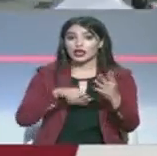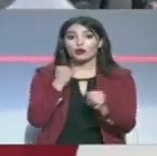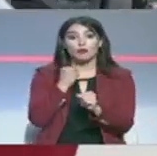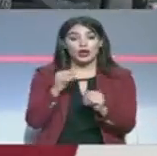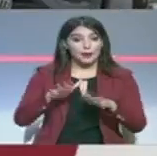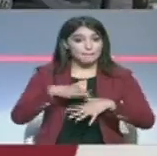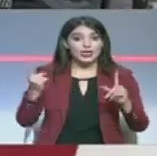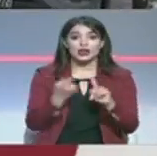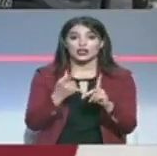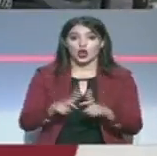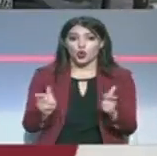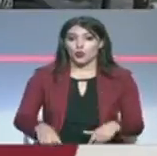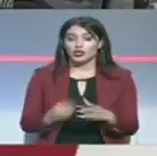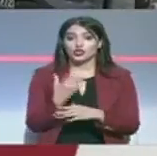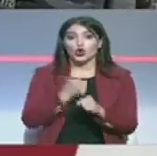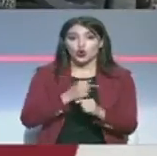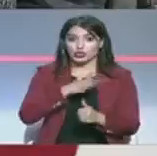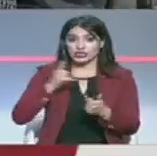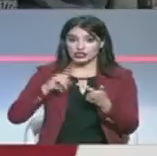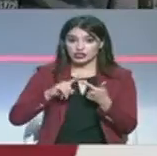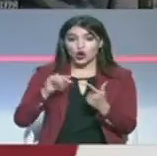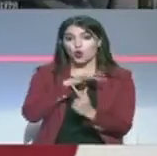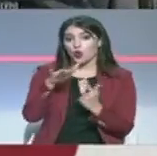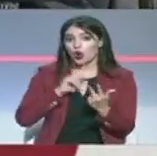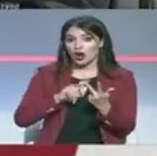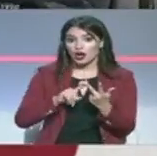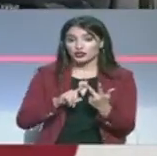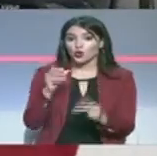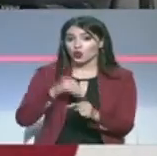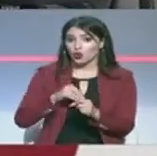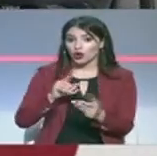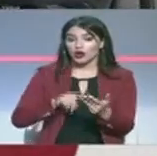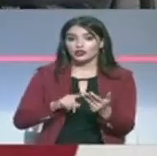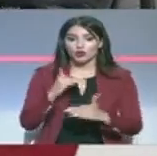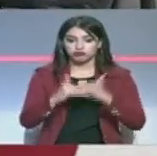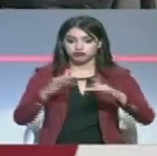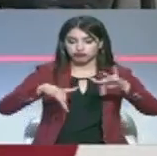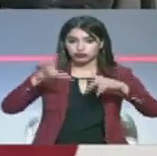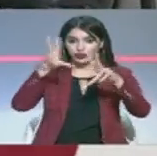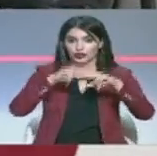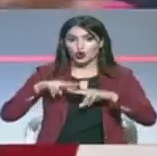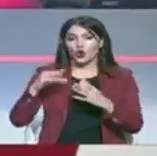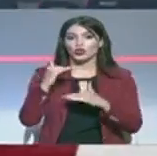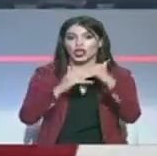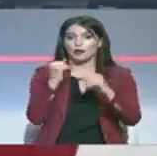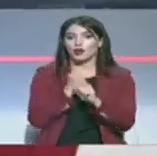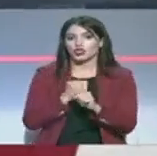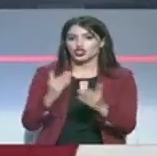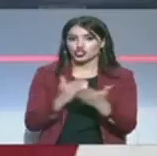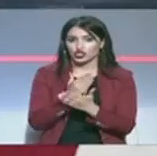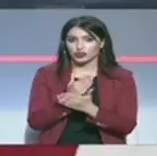حكومة المشيشي هي الوضع الصحي، الوضع الاجتماعي، الوضع الاقتصادي، البنية التحتية والتنمية والتشغيل. إن شاء